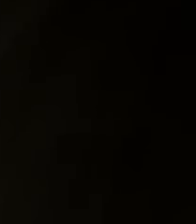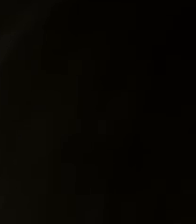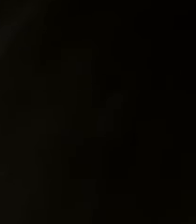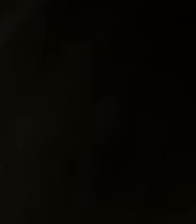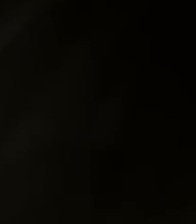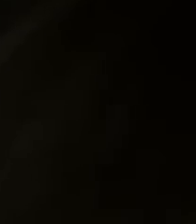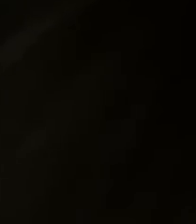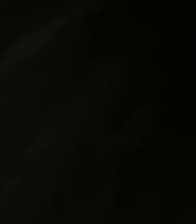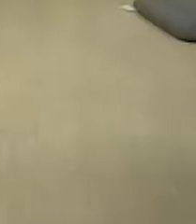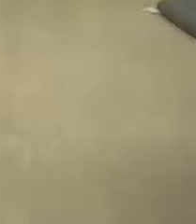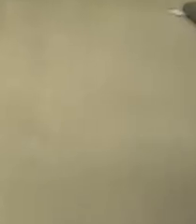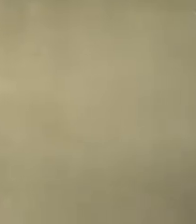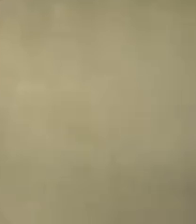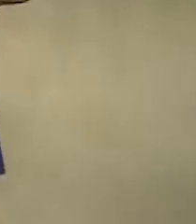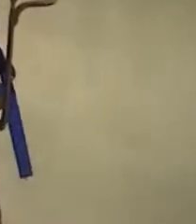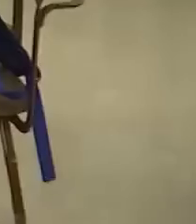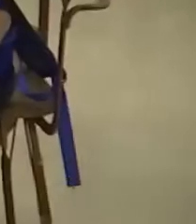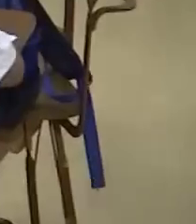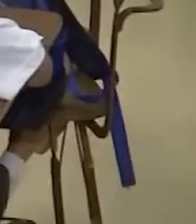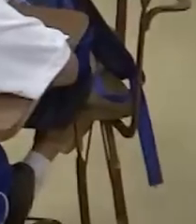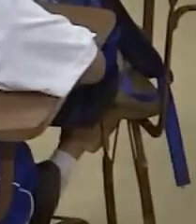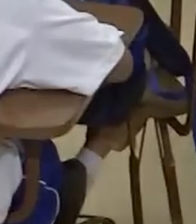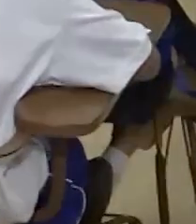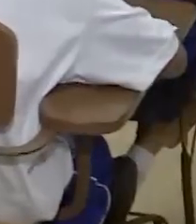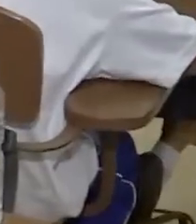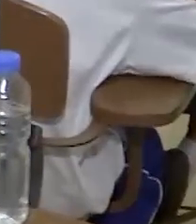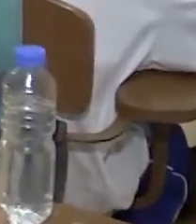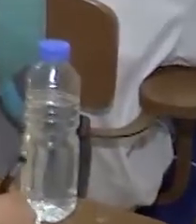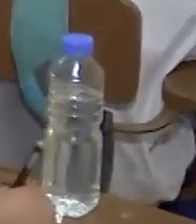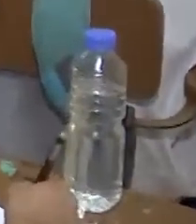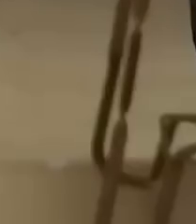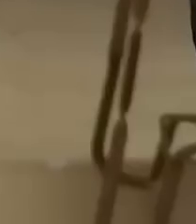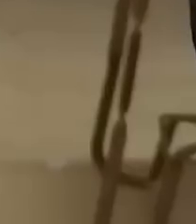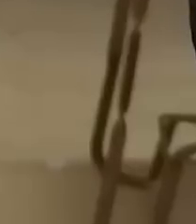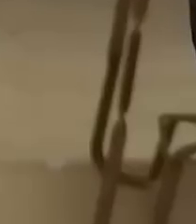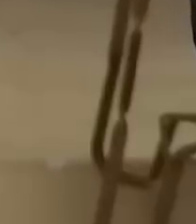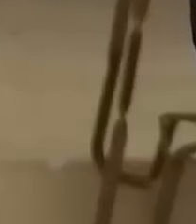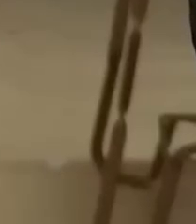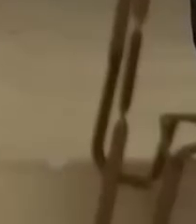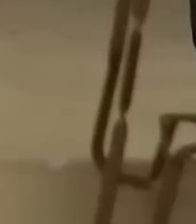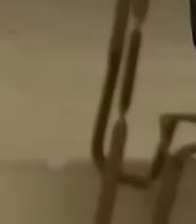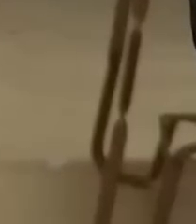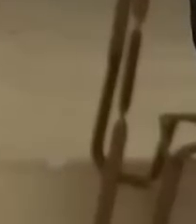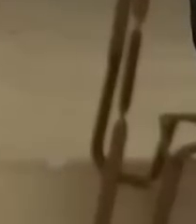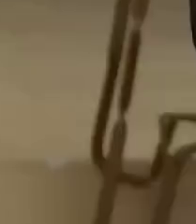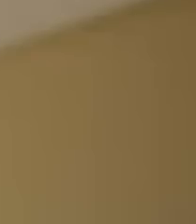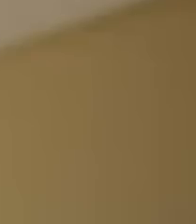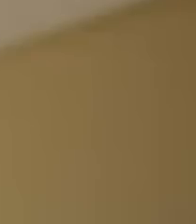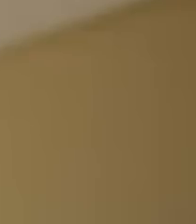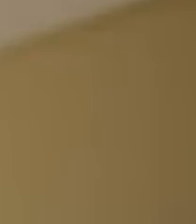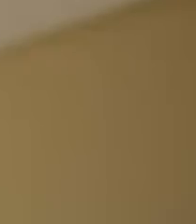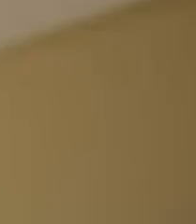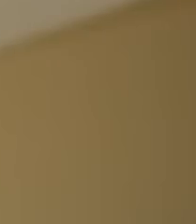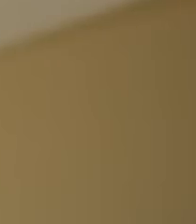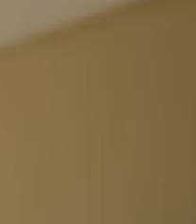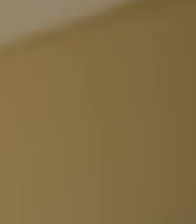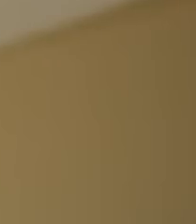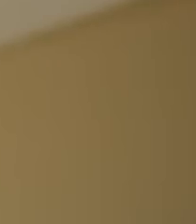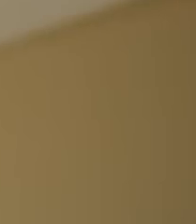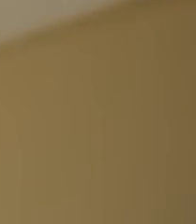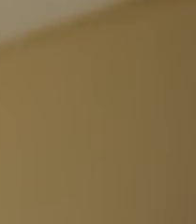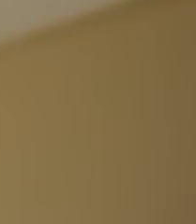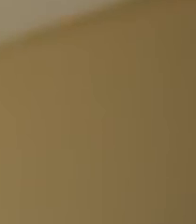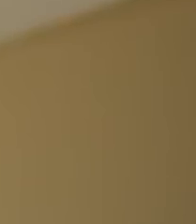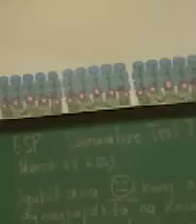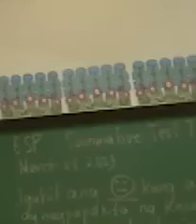magkakaroon naman tayo ng mga bagyo. Tinitignan na rin ng DepEd ang pagdaragdag ng mga bentilador sa public schools, bagamat mga ngailangan